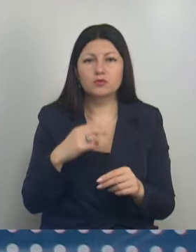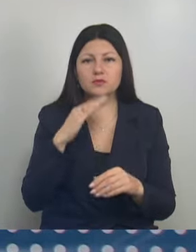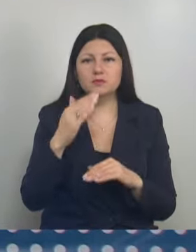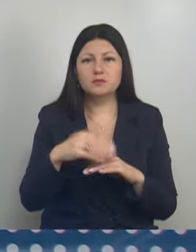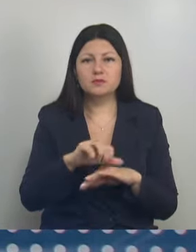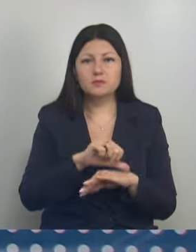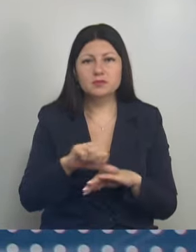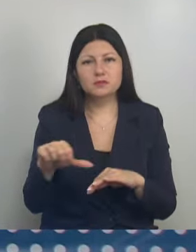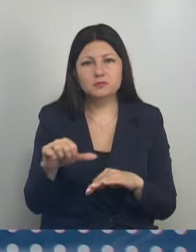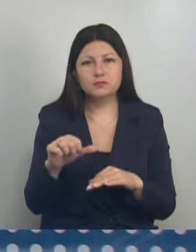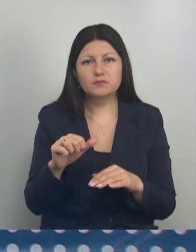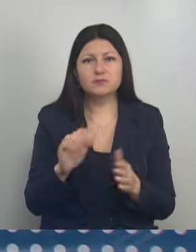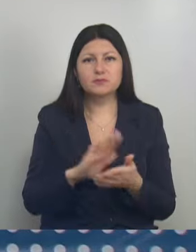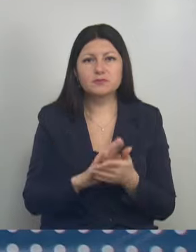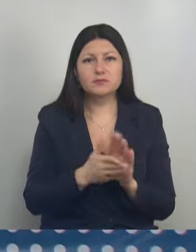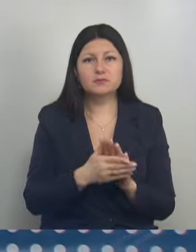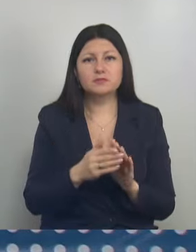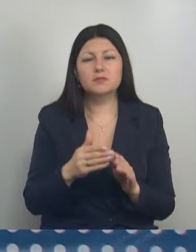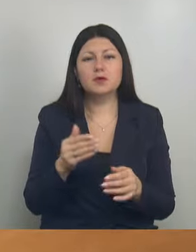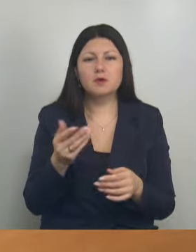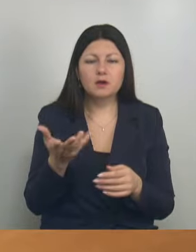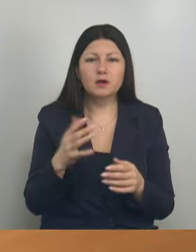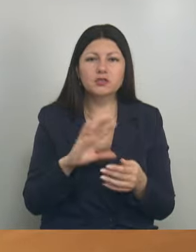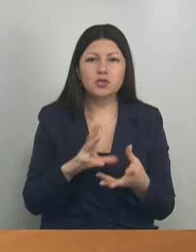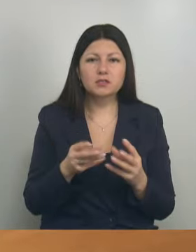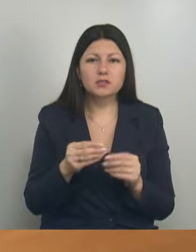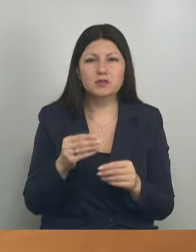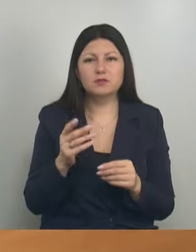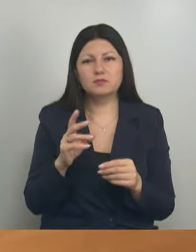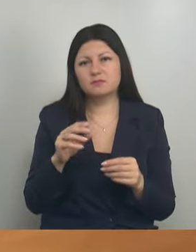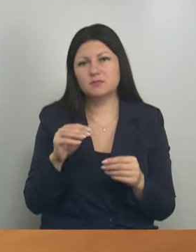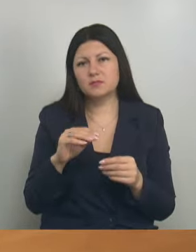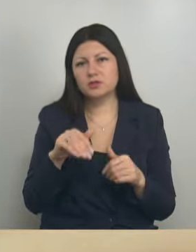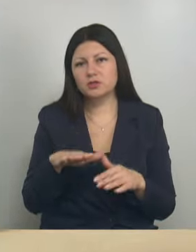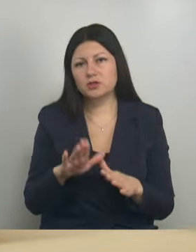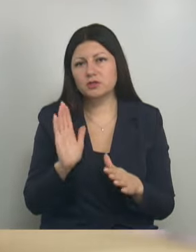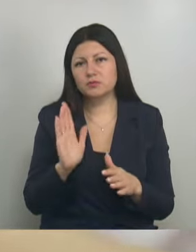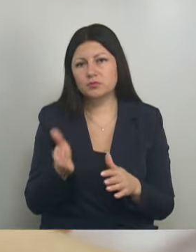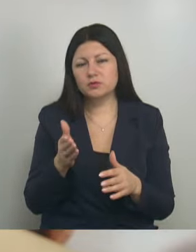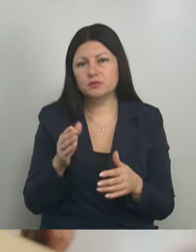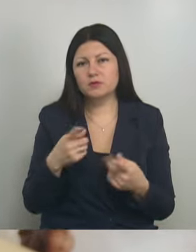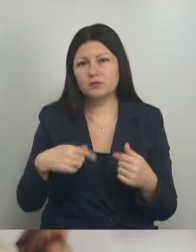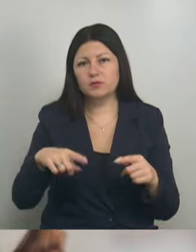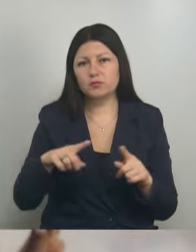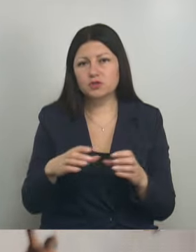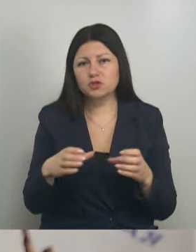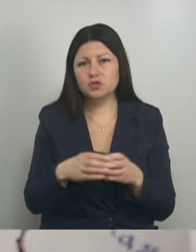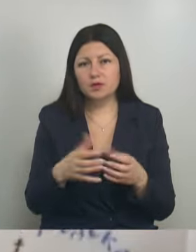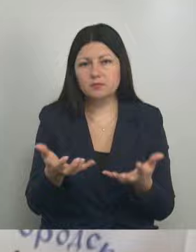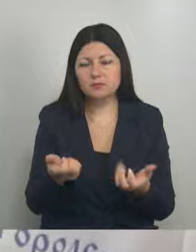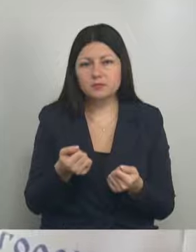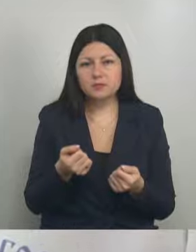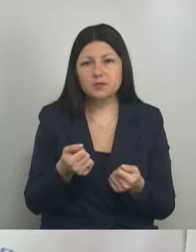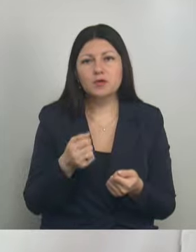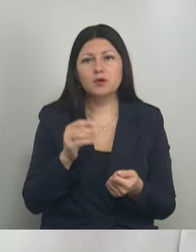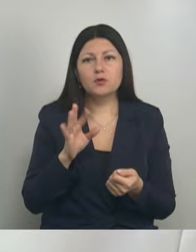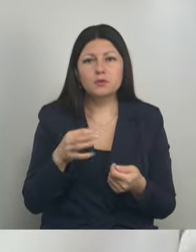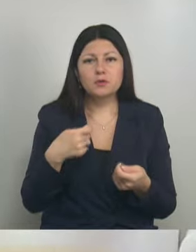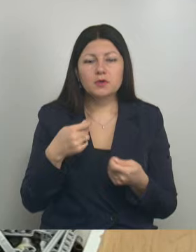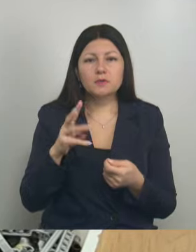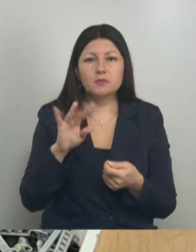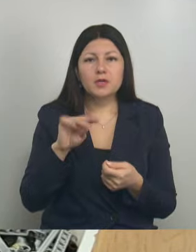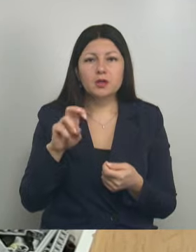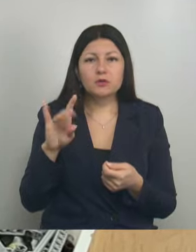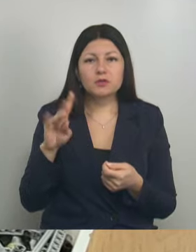государства, окончательное решение примет оперштаб. Что касается кружков и секций, то, по словам руководителя министерства Андрея